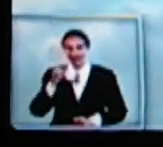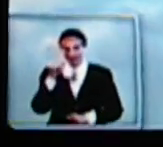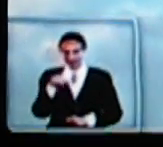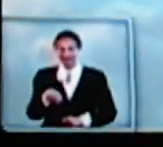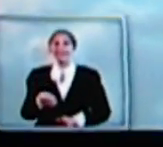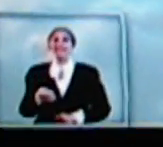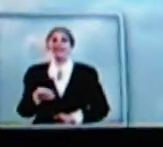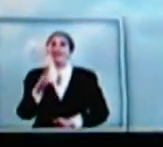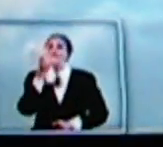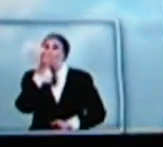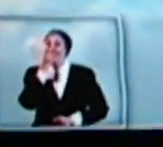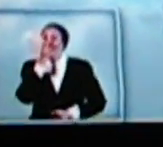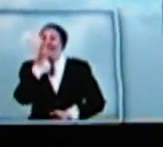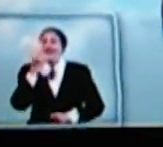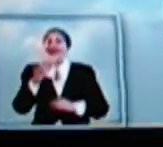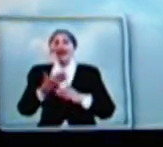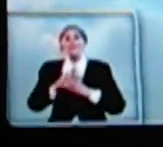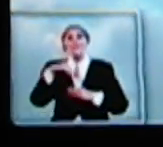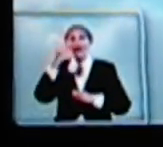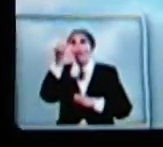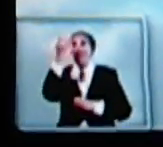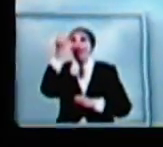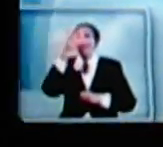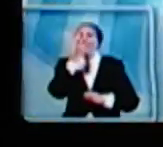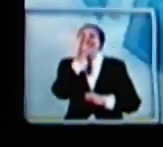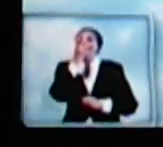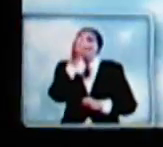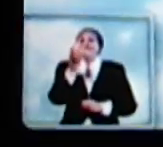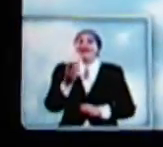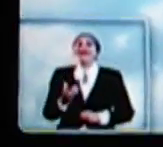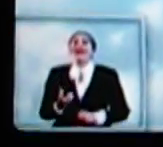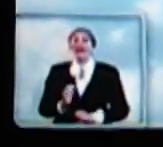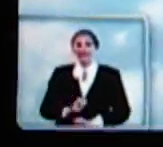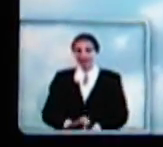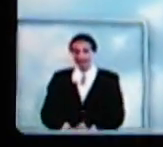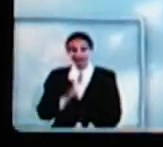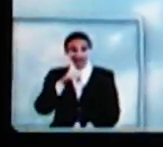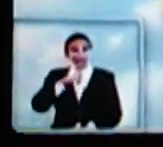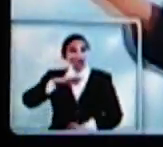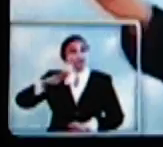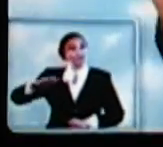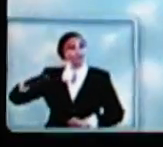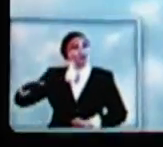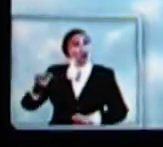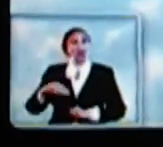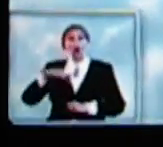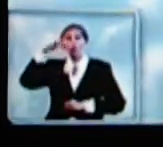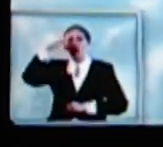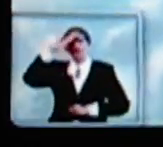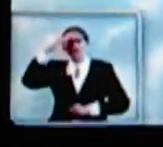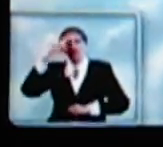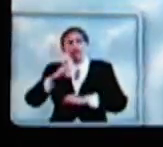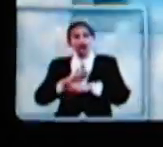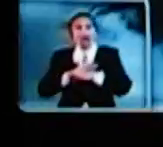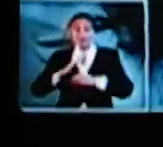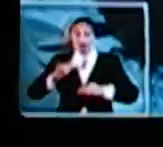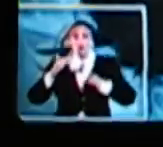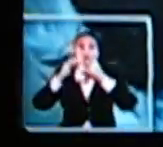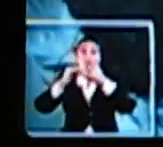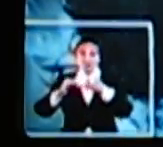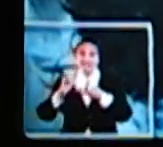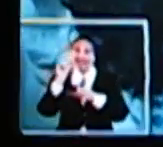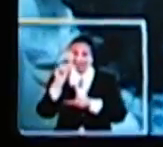القناع حتى نعلن أنه يمكن الاستغناء عنه. في حالة وجود أطفال أو أفراد يحتاجون إلى